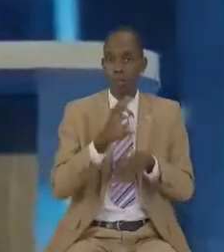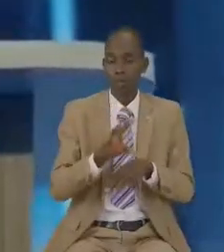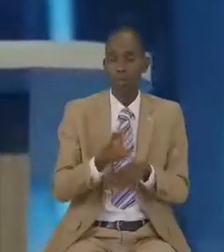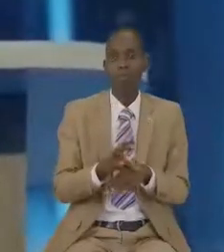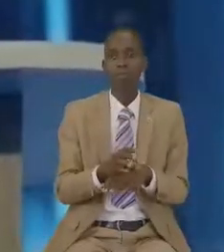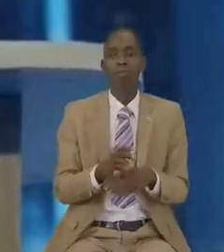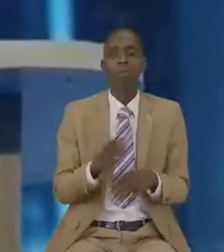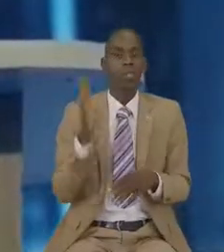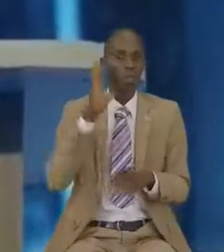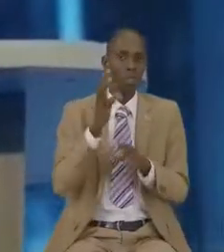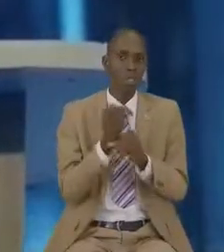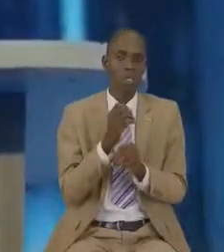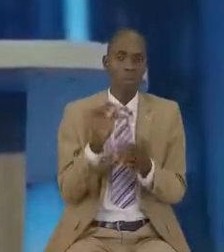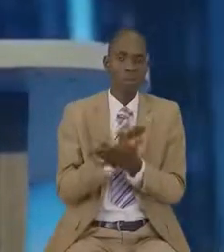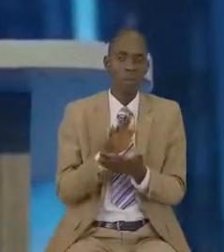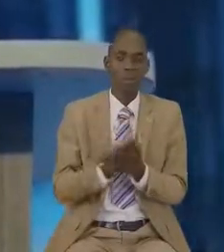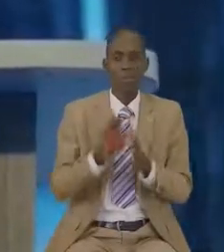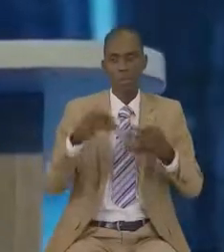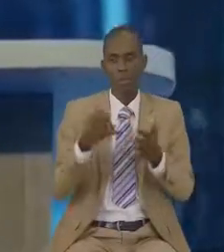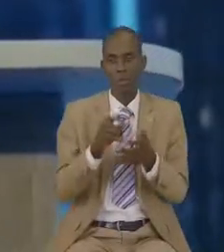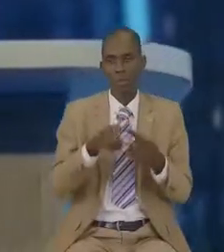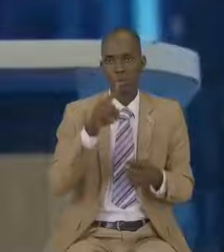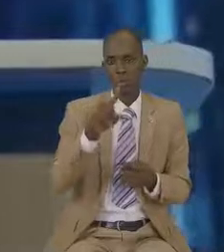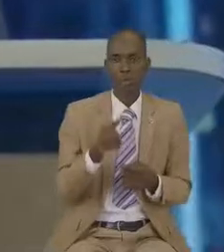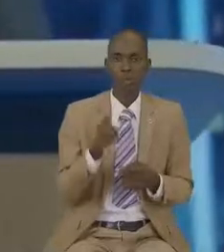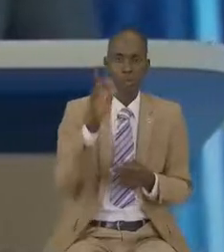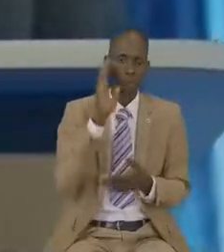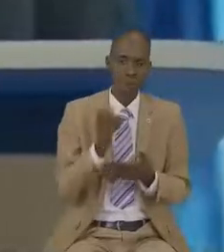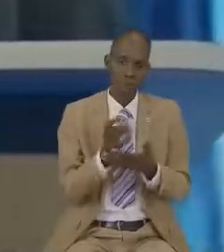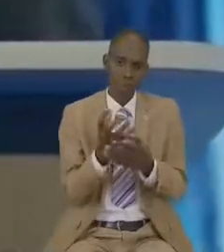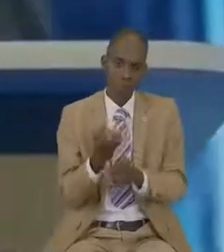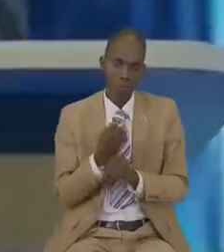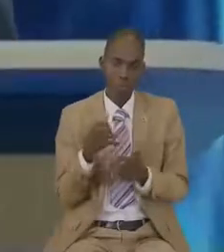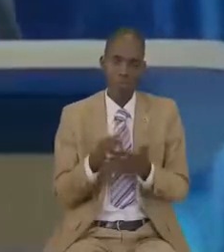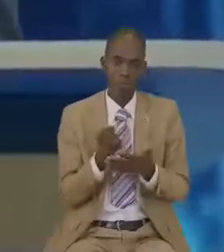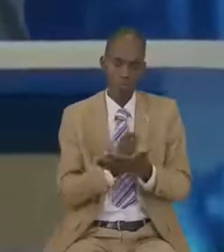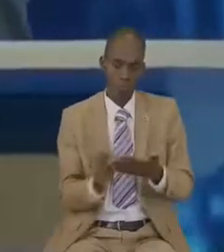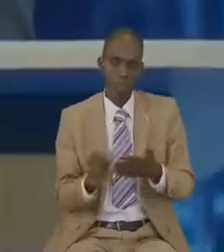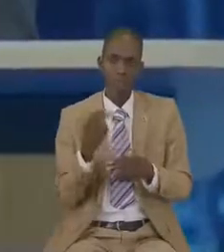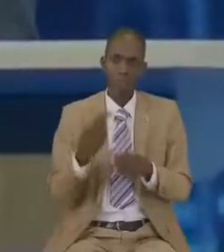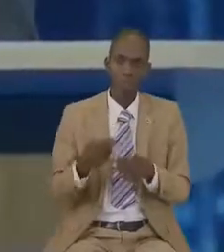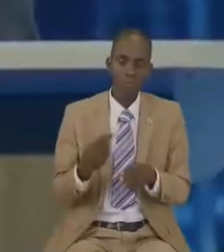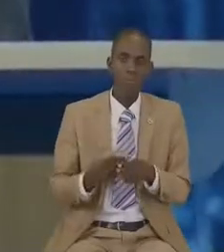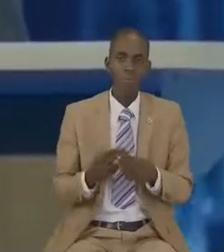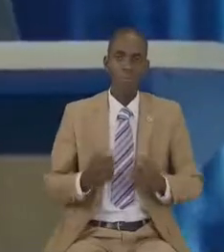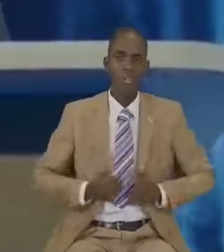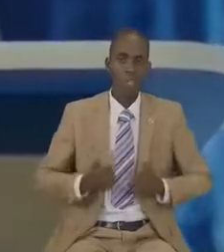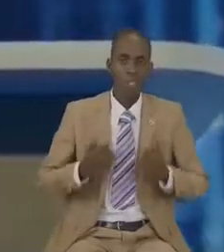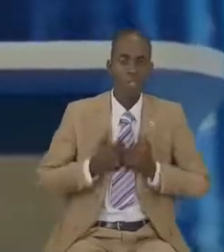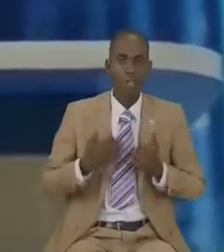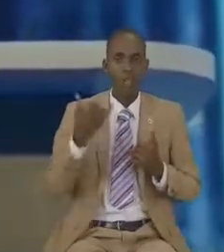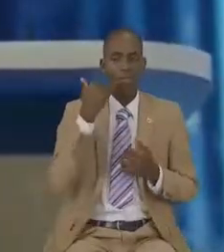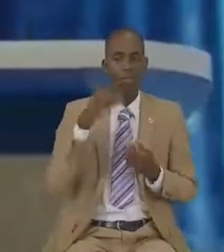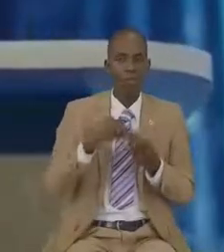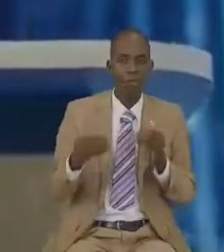vous. Et en ligne, partout où vous êtes, la même chose. Prenons ces noms rapidement pour voir ce